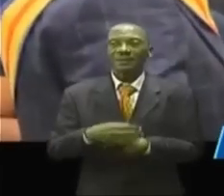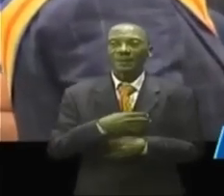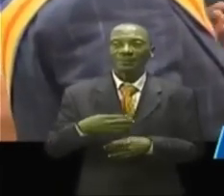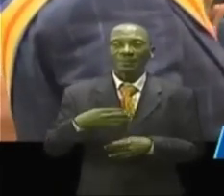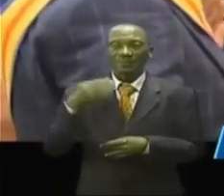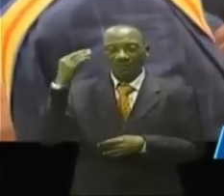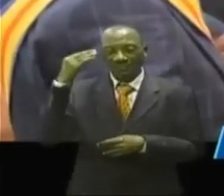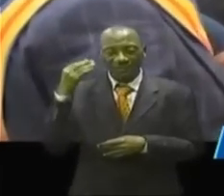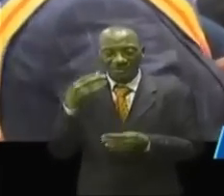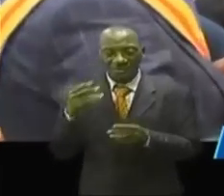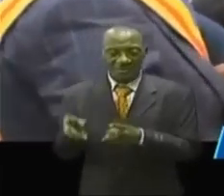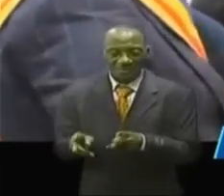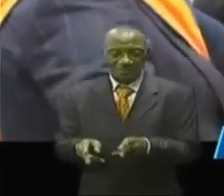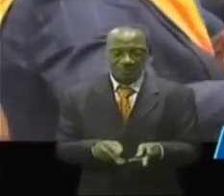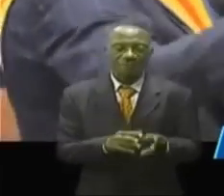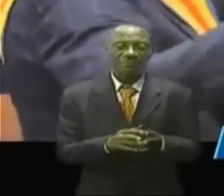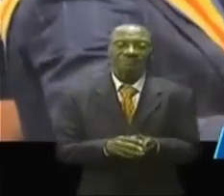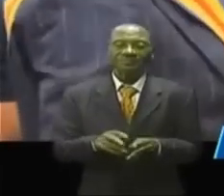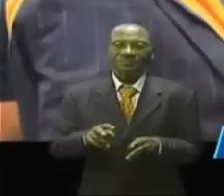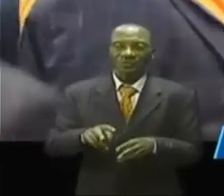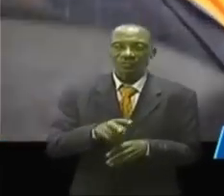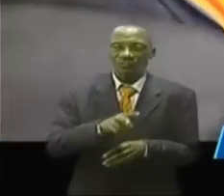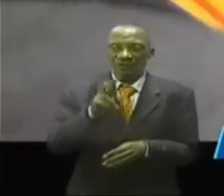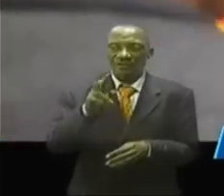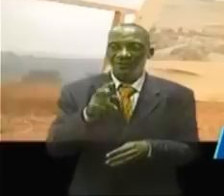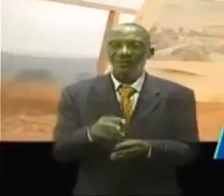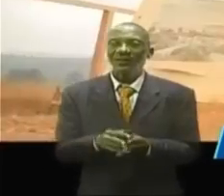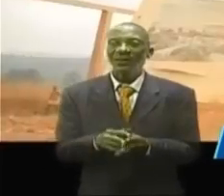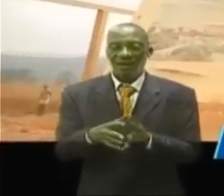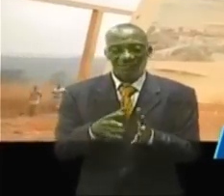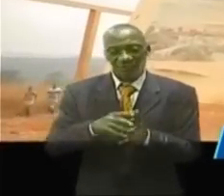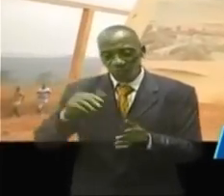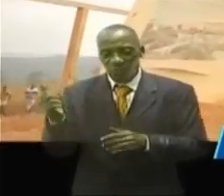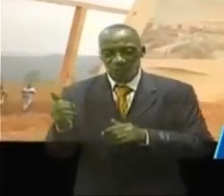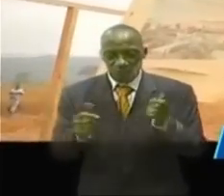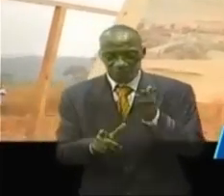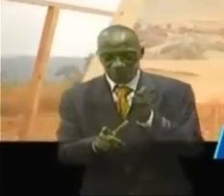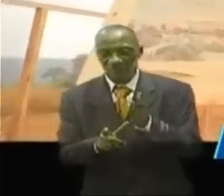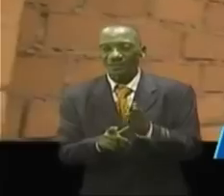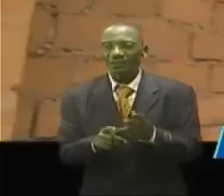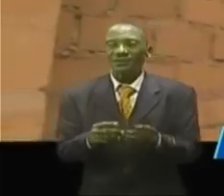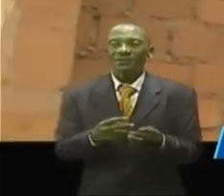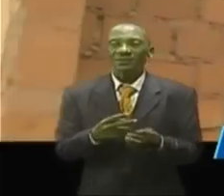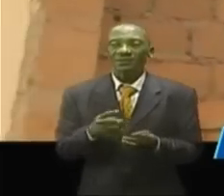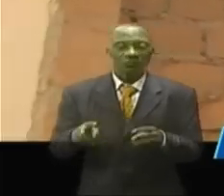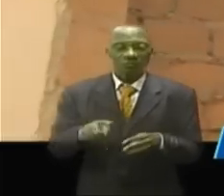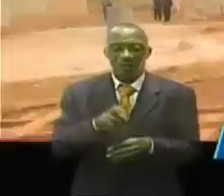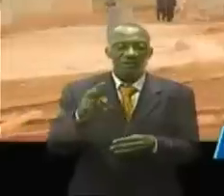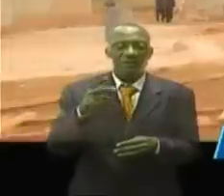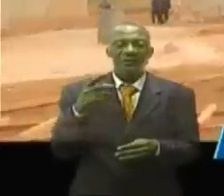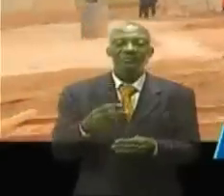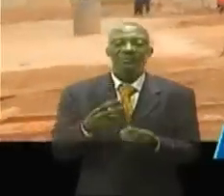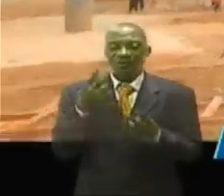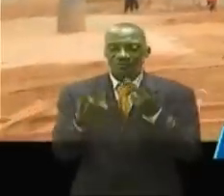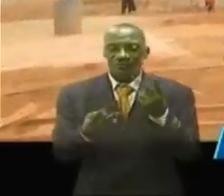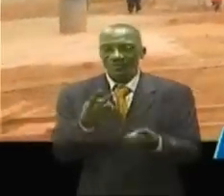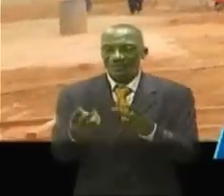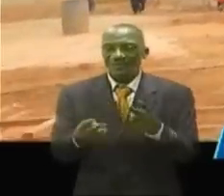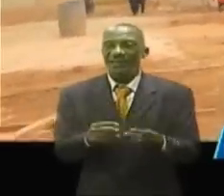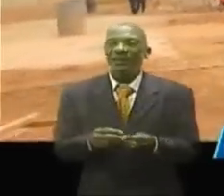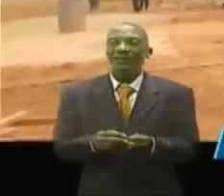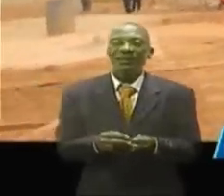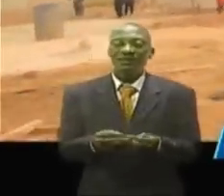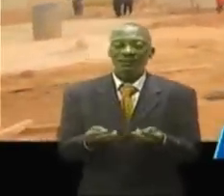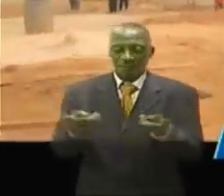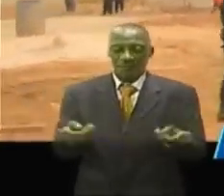arrivée sur place, accompagnée du coordonnateur de la CFF. À l'entrée de ce secteur, un centre de santé est presque